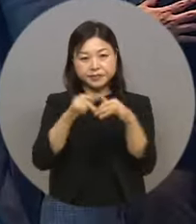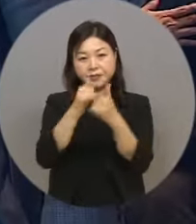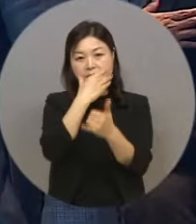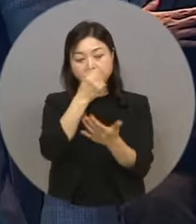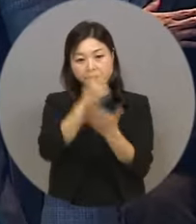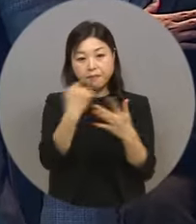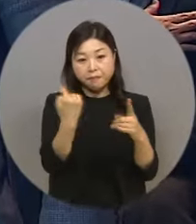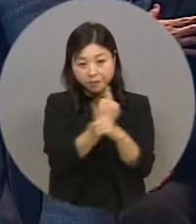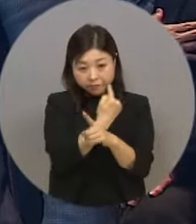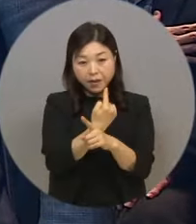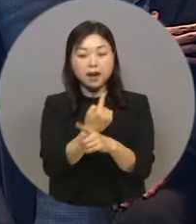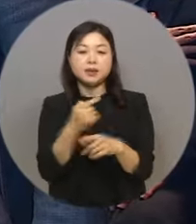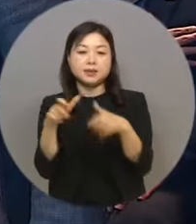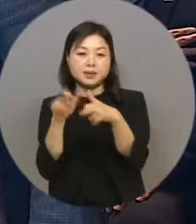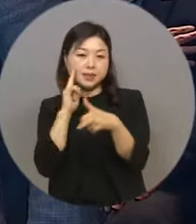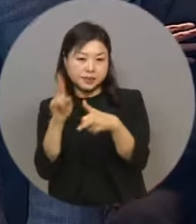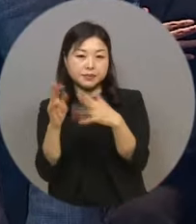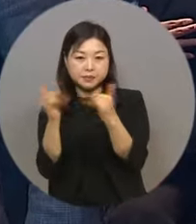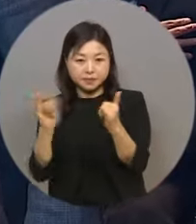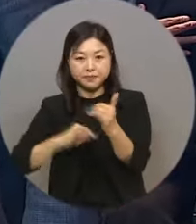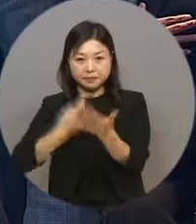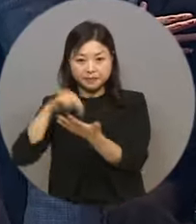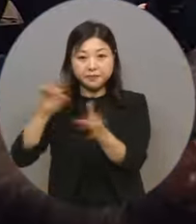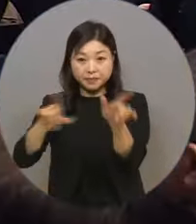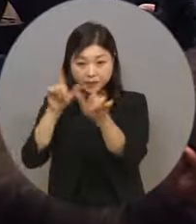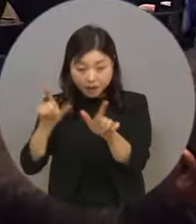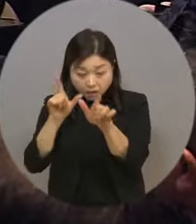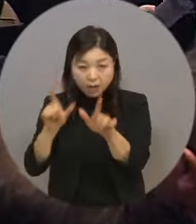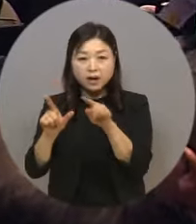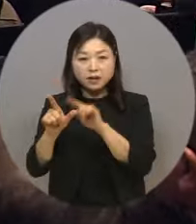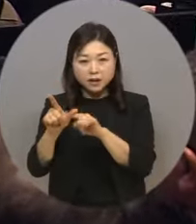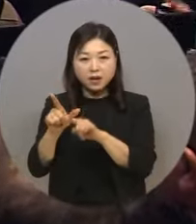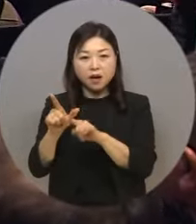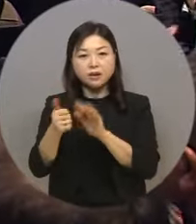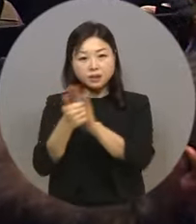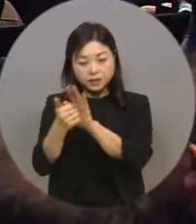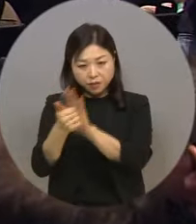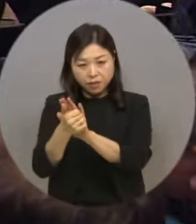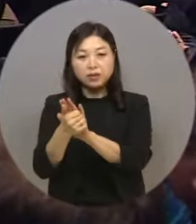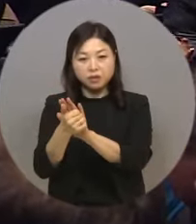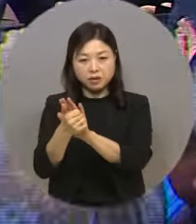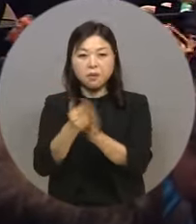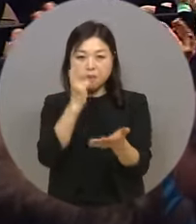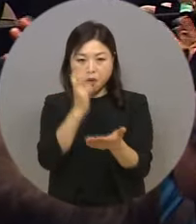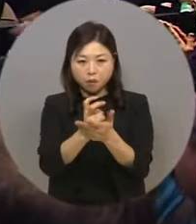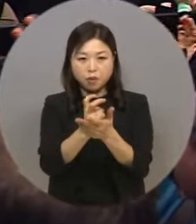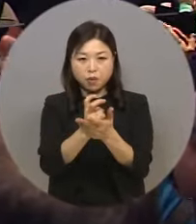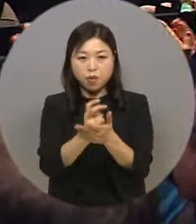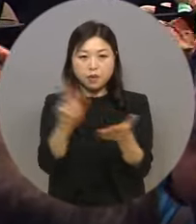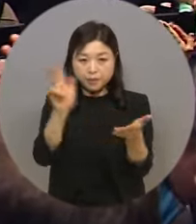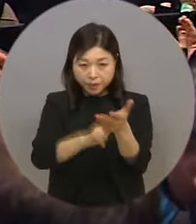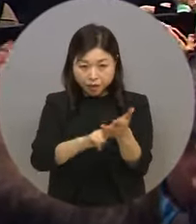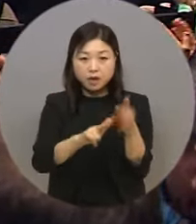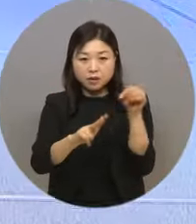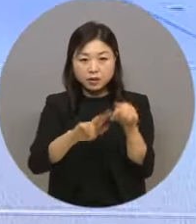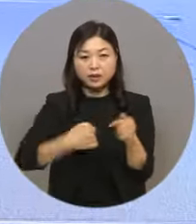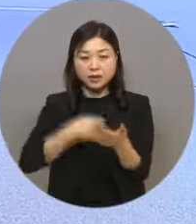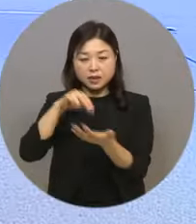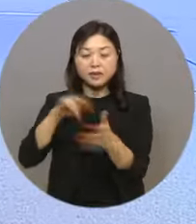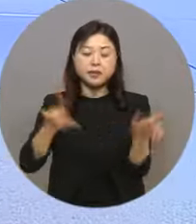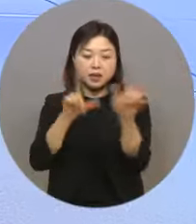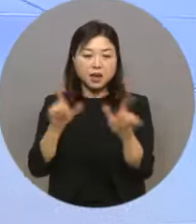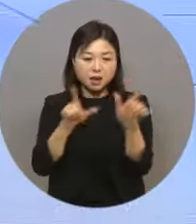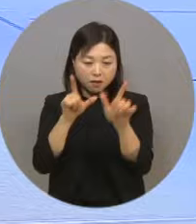개정으로 중증 장애인의 자립 생활이 법적으로 보장됨에 따라 자립생활을 실천하고 있는 자립 생활계 뜻을